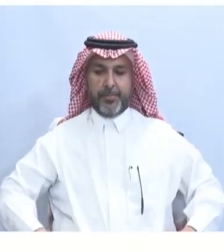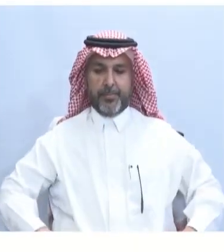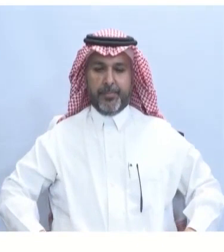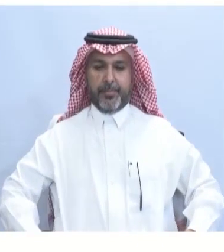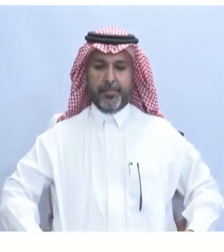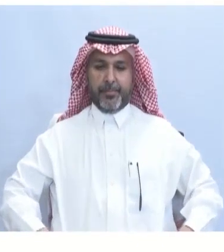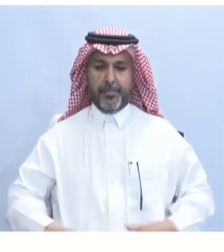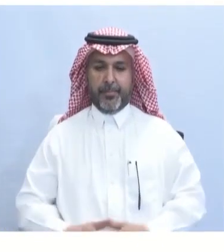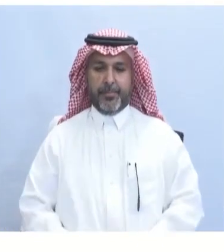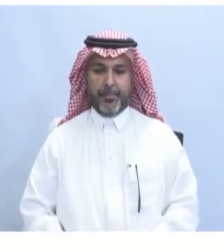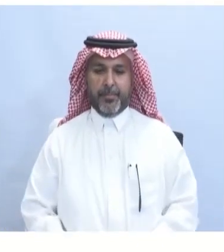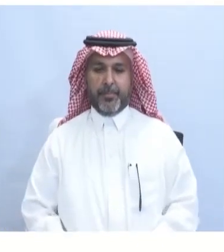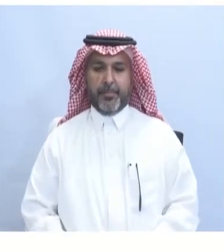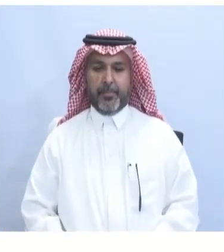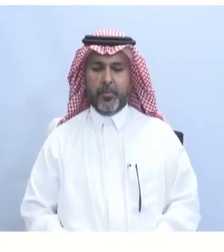التاليه